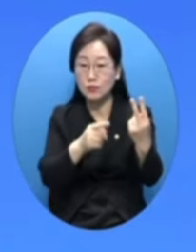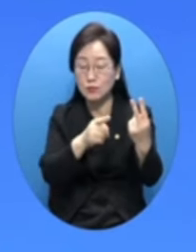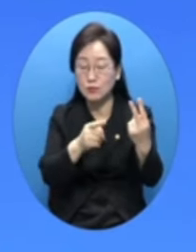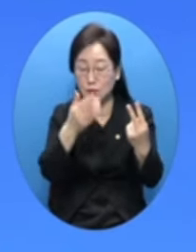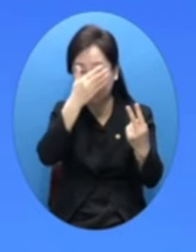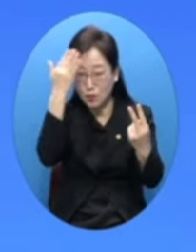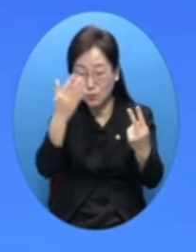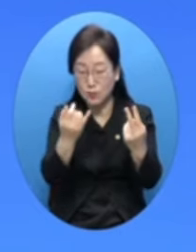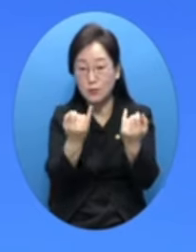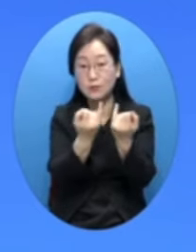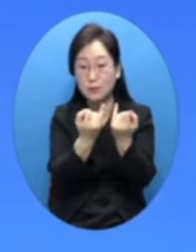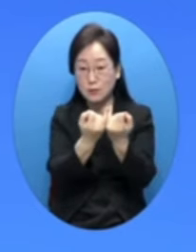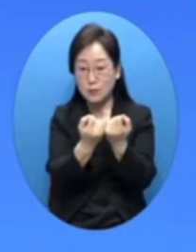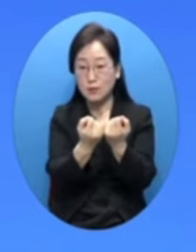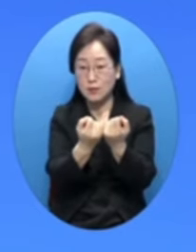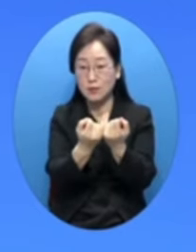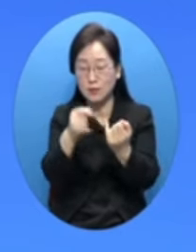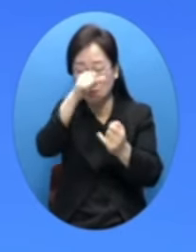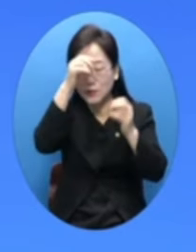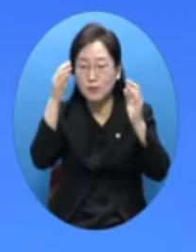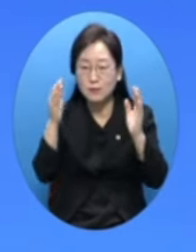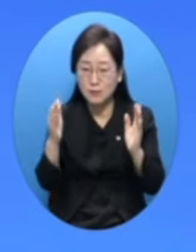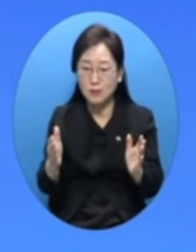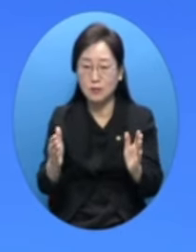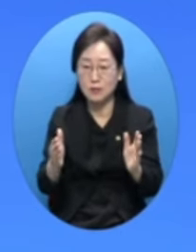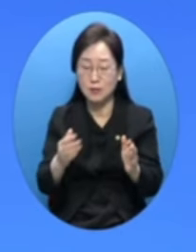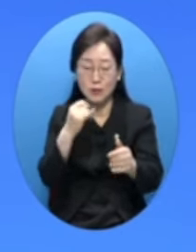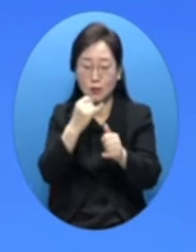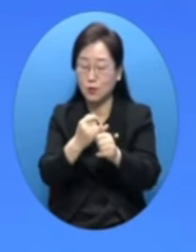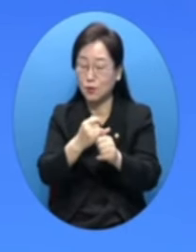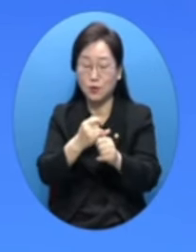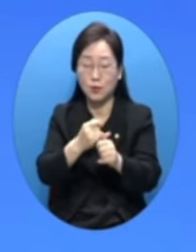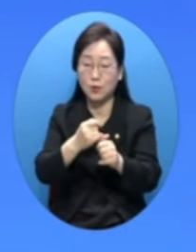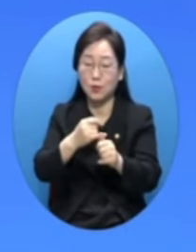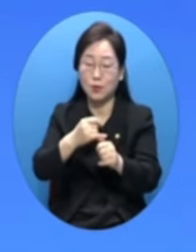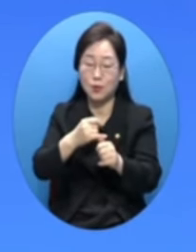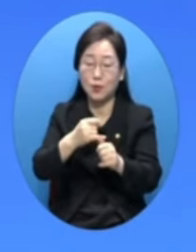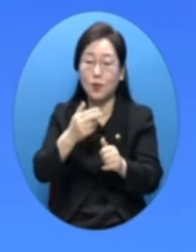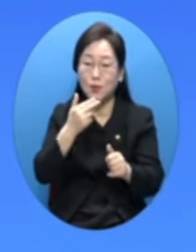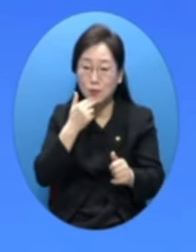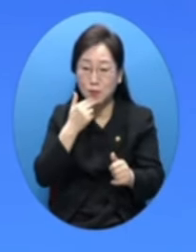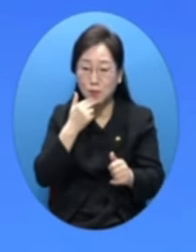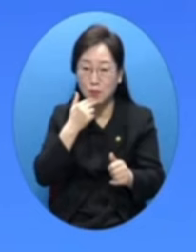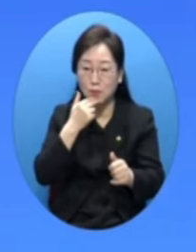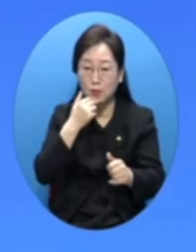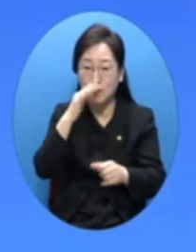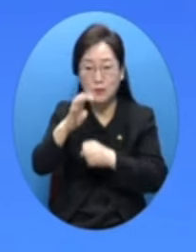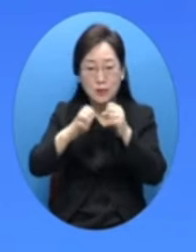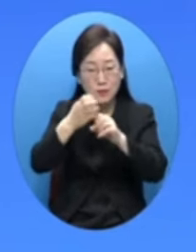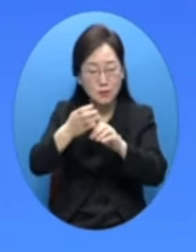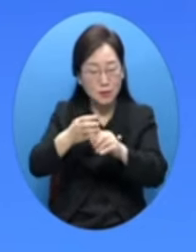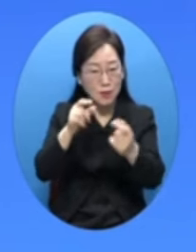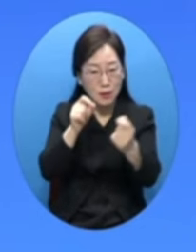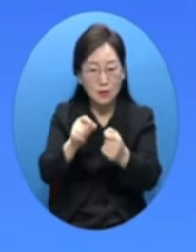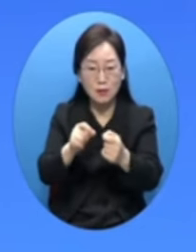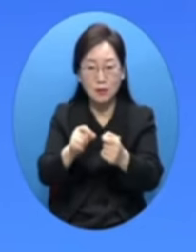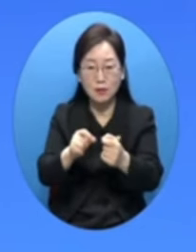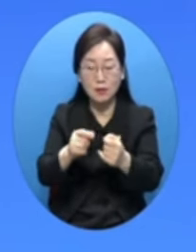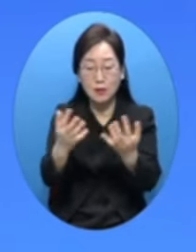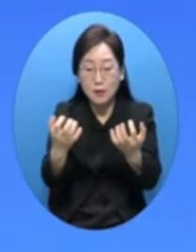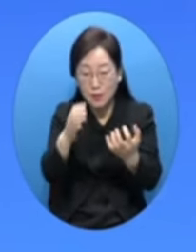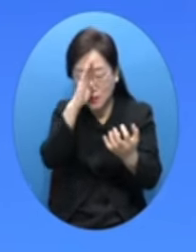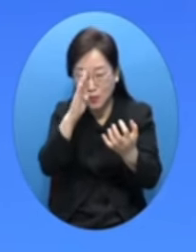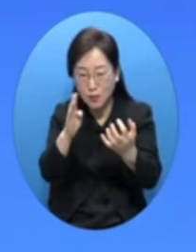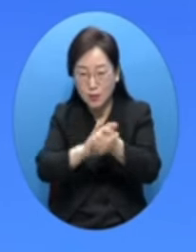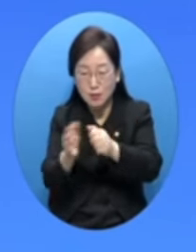젊은 자매가 한평생 결혼도 하지 않냐고 이 땅에 와서 40여 년 동안 나병 환자들을 돌보다가